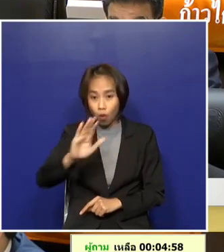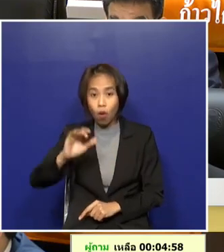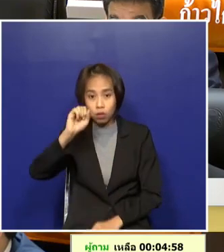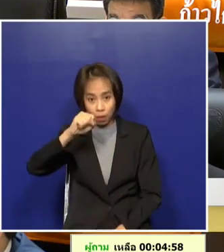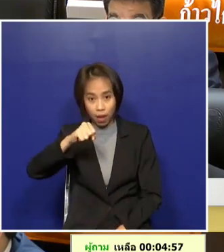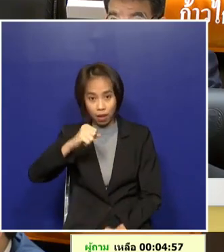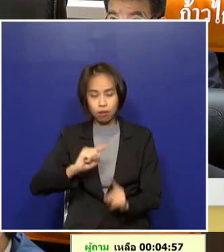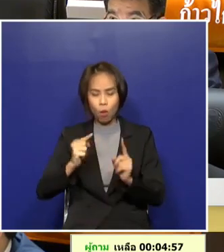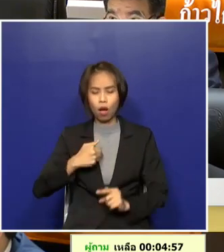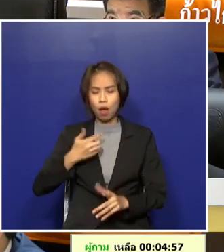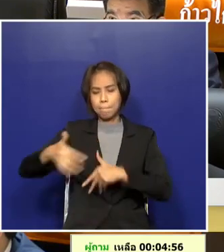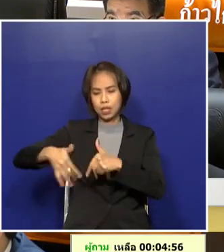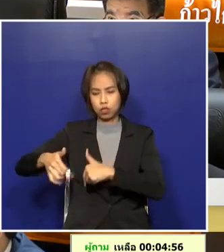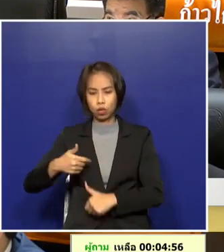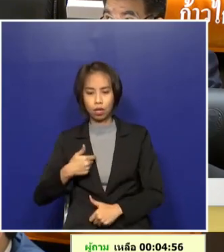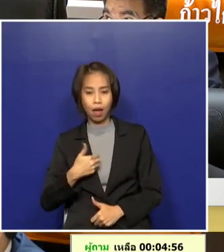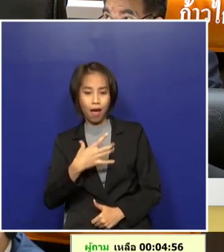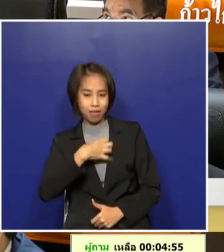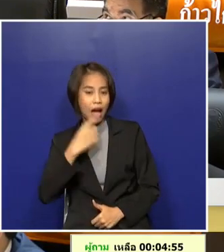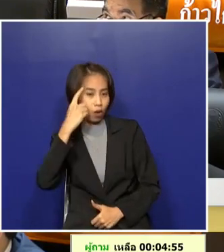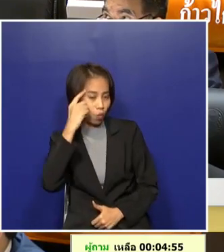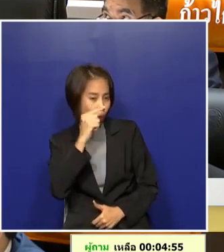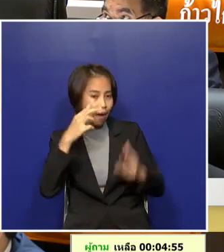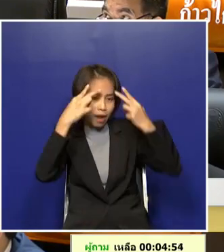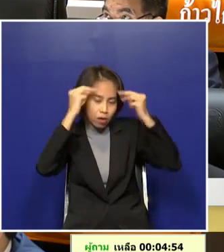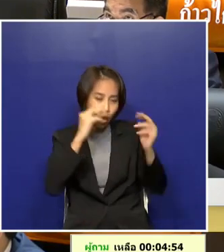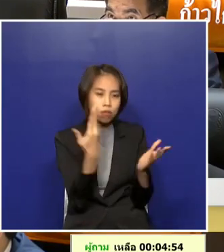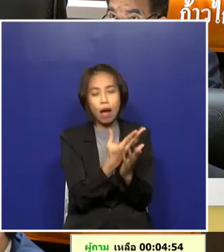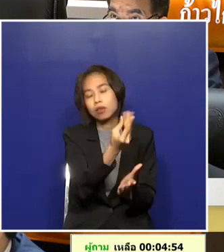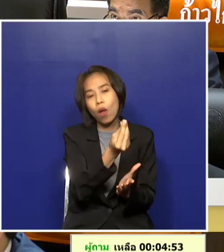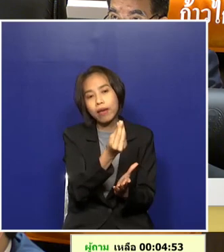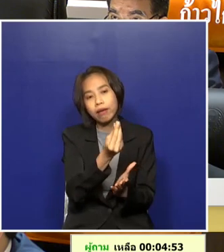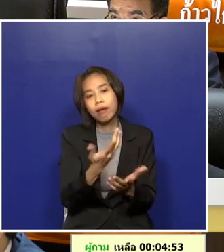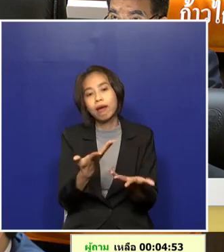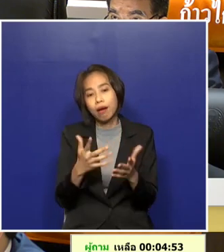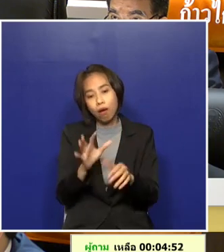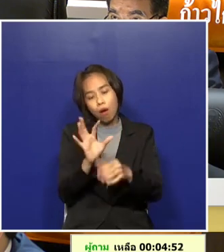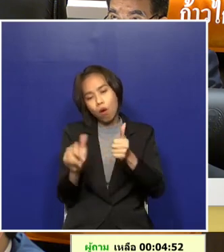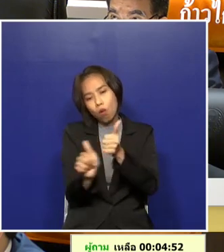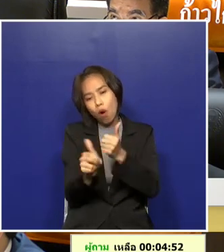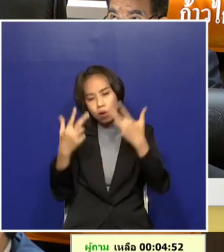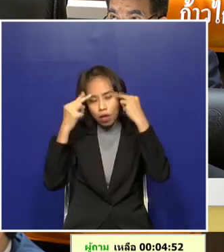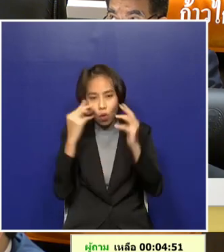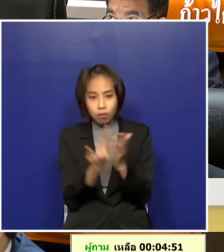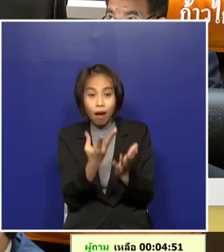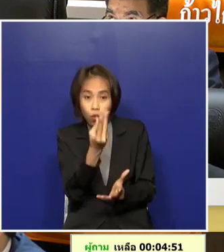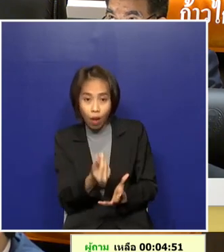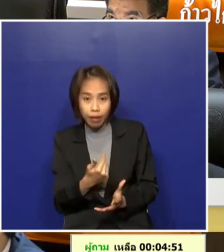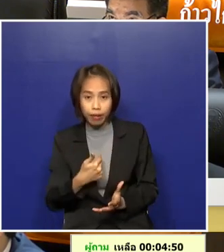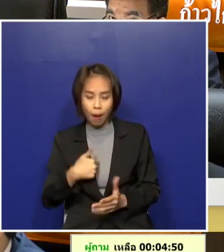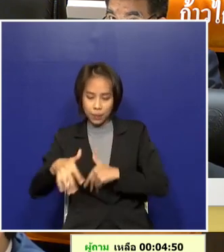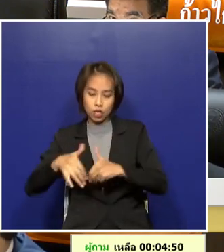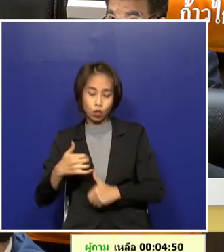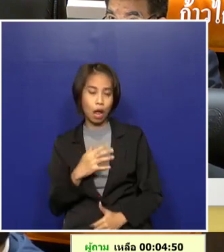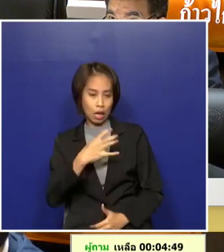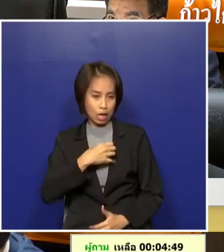สิทธิ์ดูของท่านนายกหรือท่านประวิตรที่มาเป็นนายกรอบ2ได้ใช่ไหมครับขอถามท่านประธ